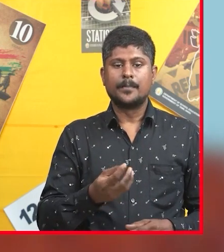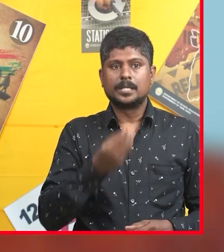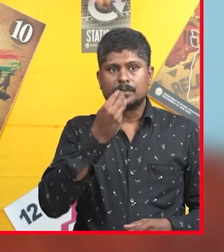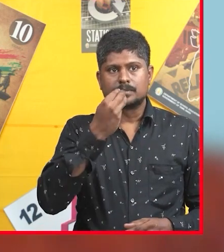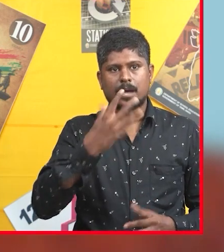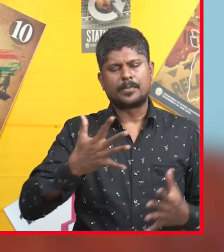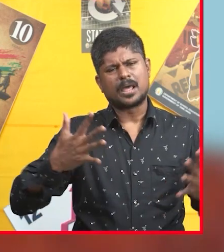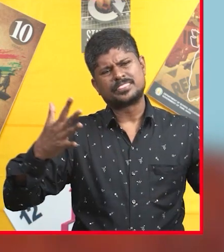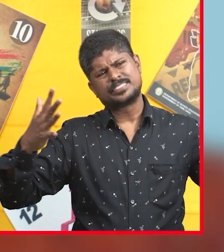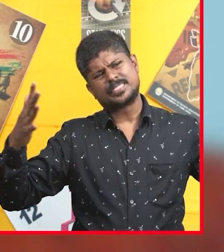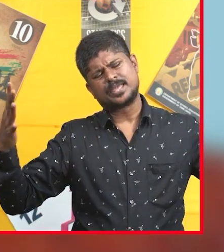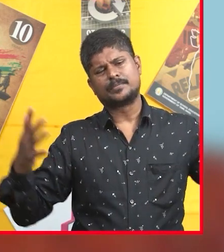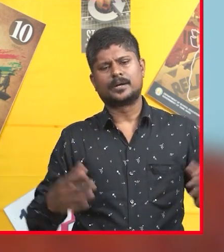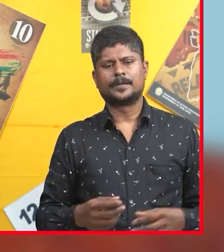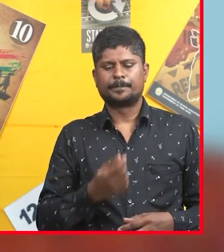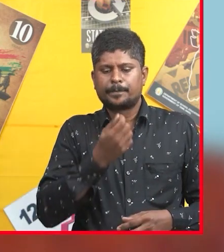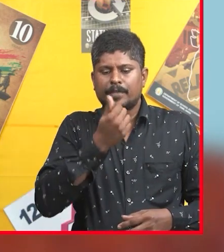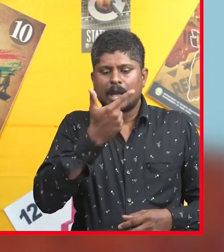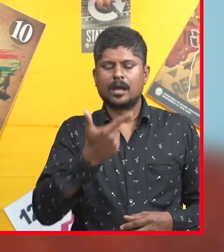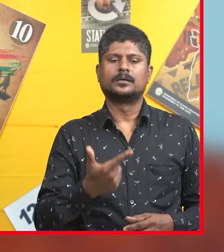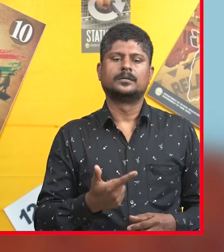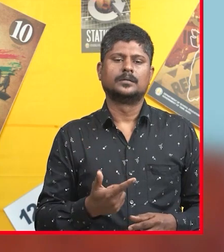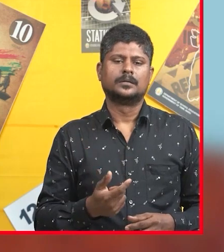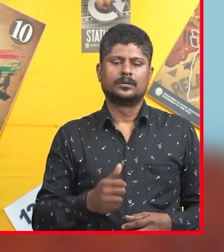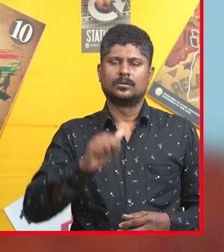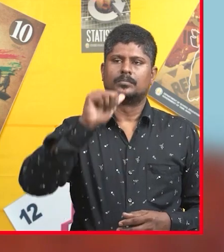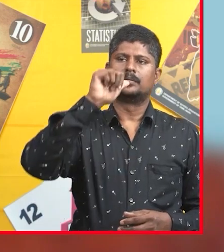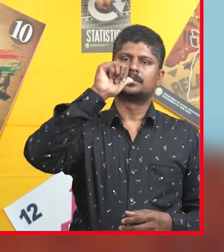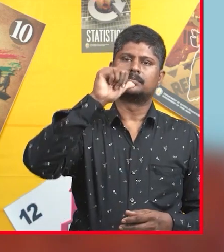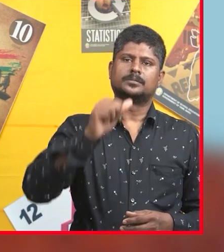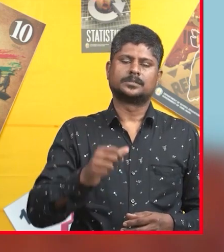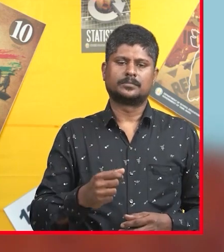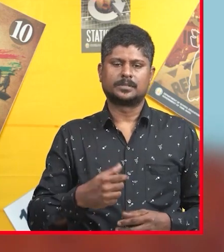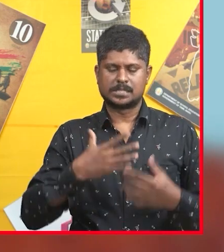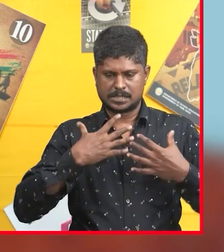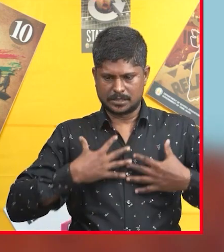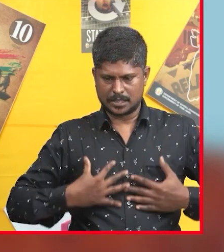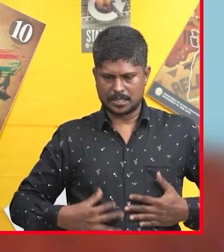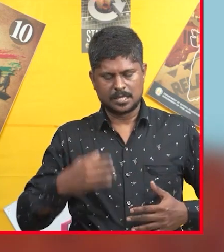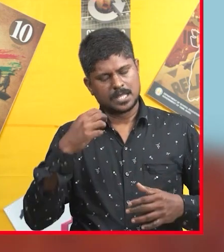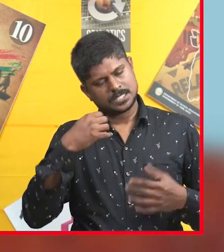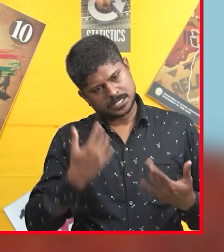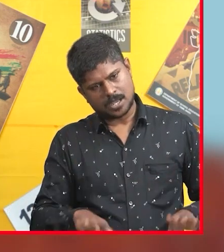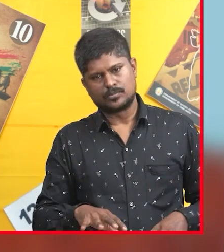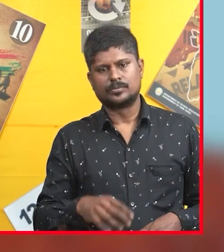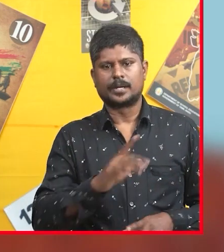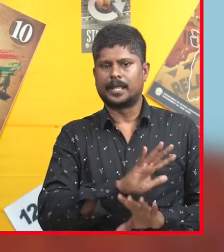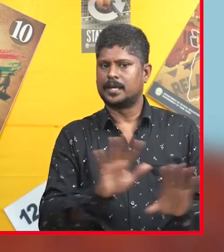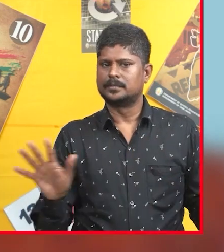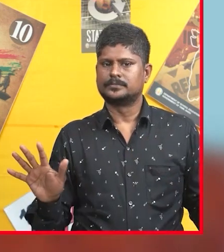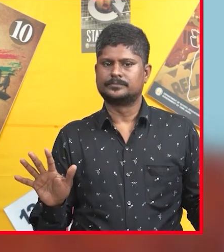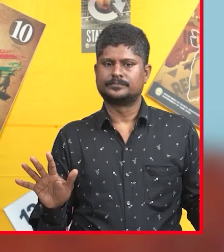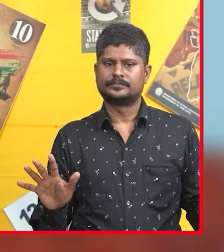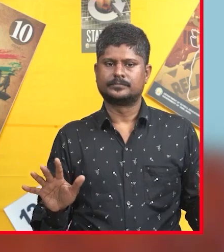சரி, அமிழ்தம் கேள்விப்பட்டிருக்கீங்களா, அந்த அமிழ்தத்தை குடிச்சோம்னா நம்மளுக்கு சாவுங்கிறதே வராது, முதுமை தோற்றமே வராது.